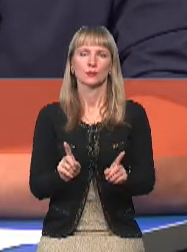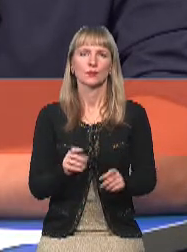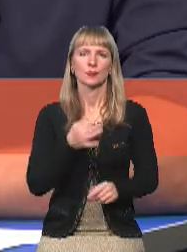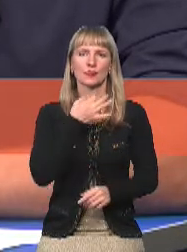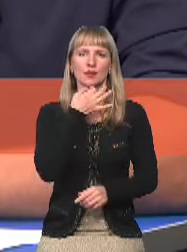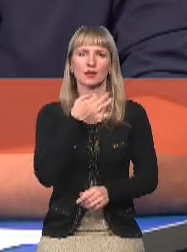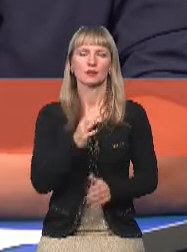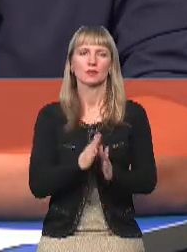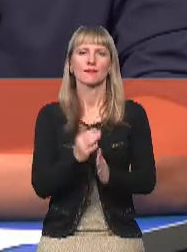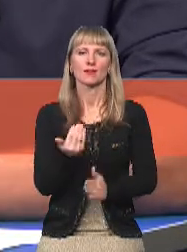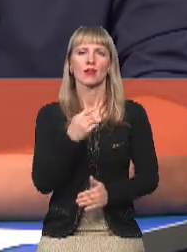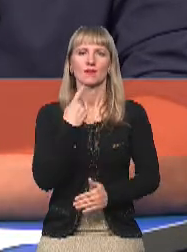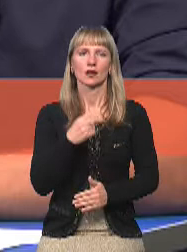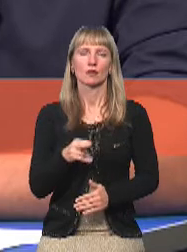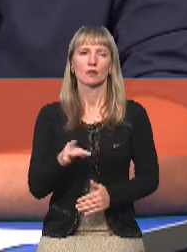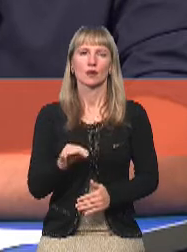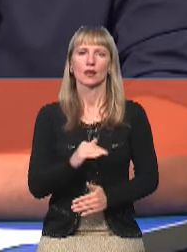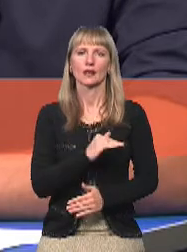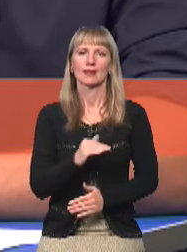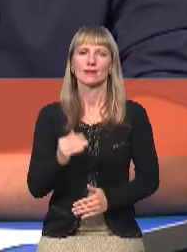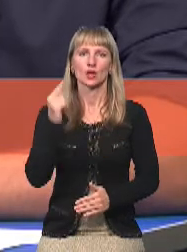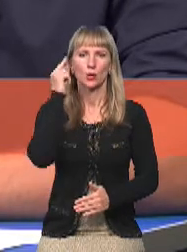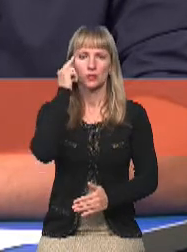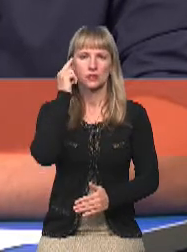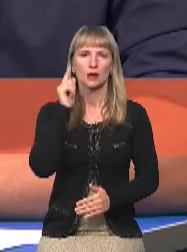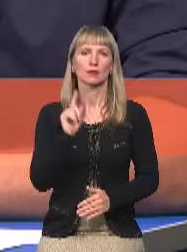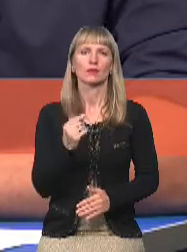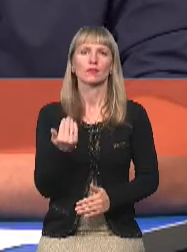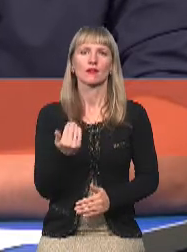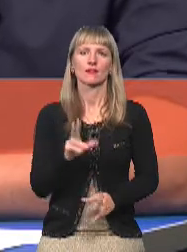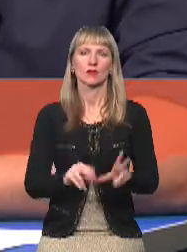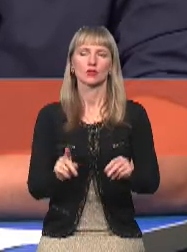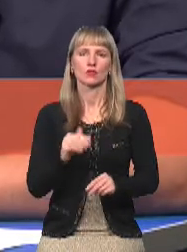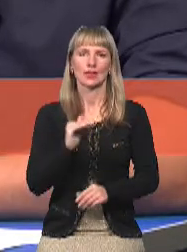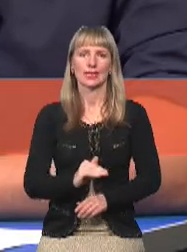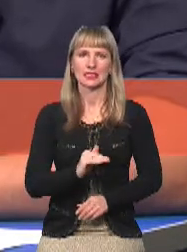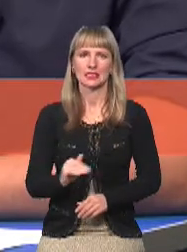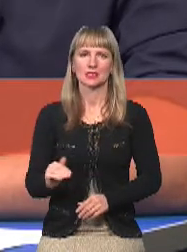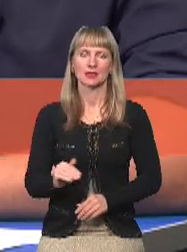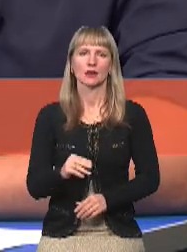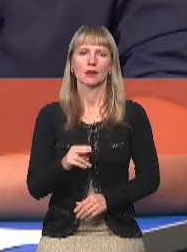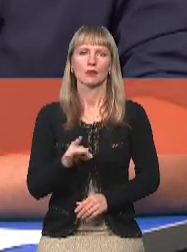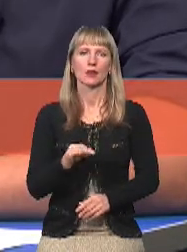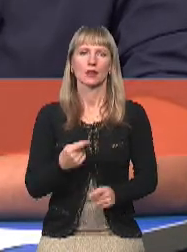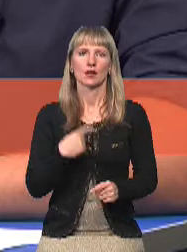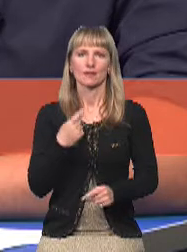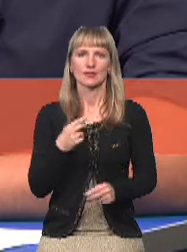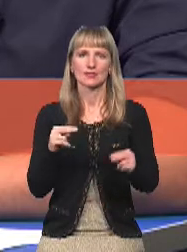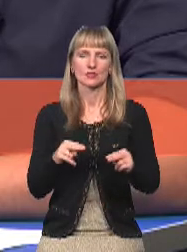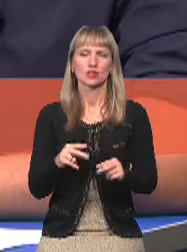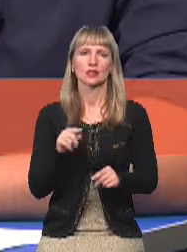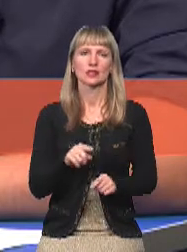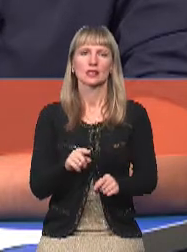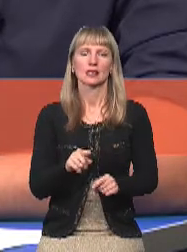скажіть, будь ласка, от ви казали про рівень обізнаності, а чому ви вважаєте, що він такий низький? Про це свідчать, по-перше,